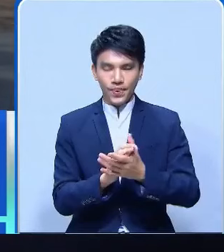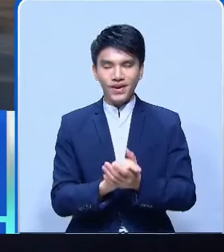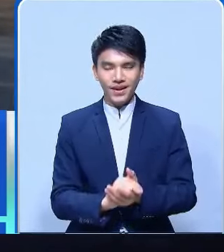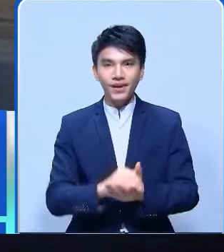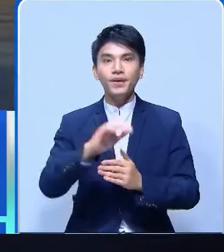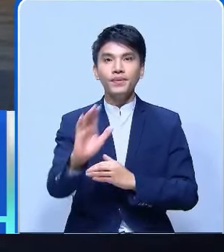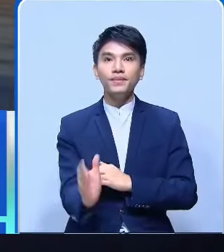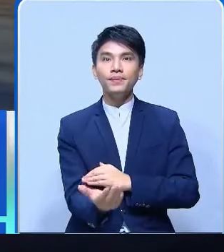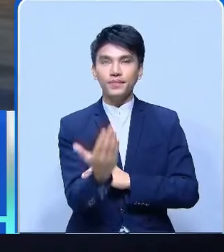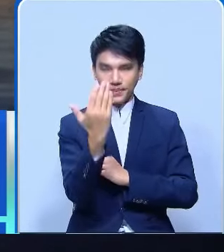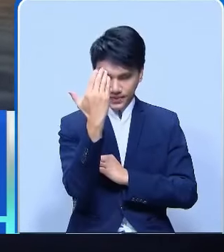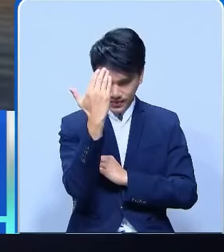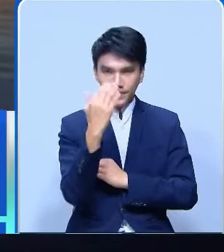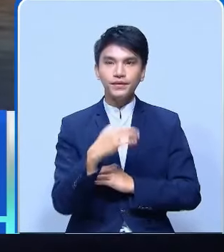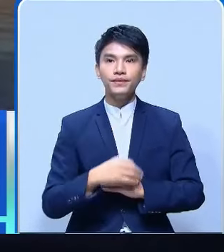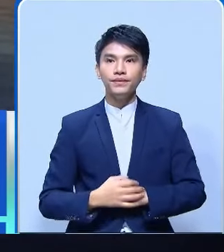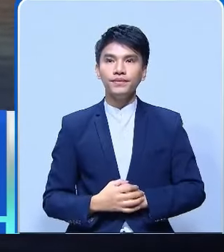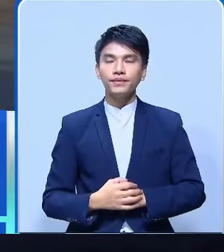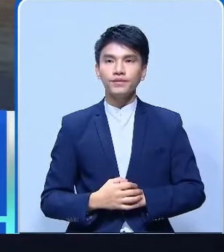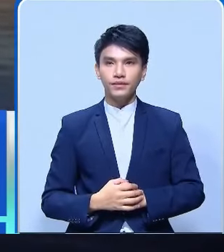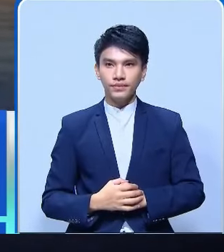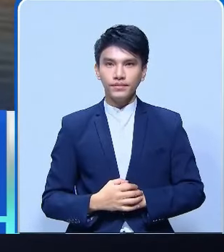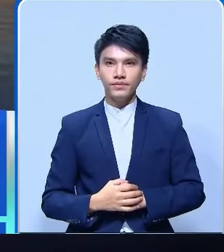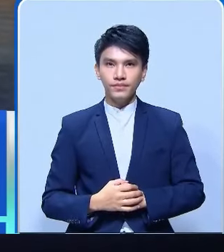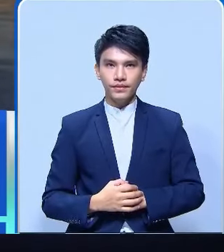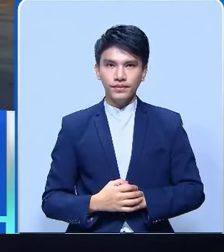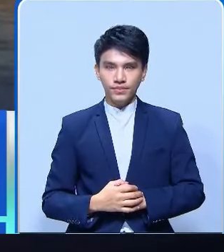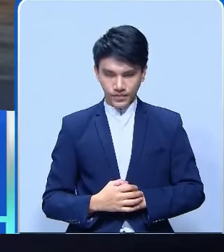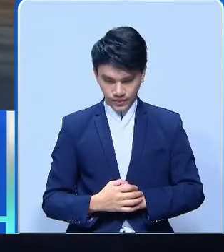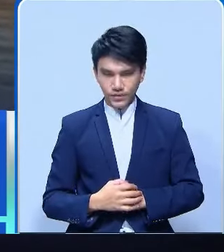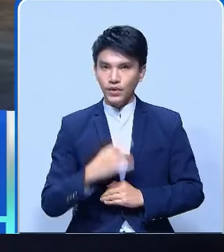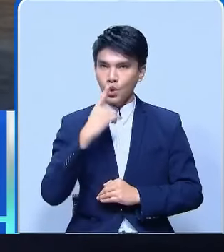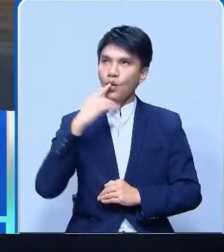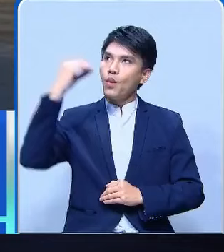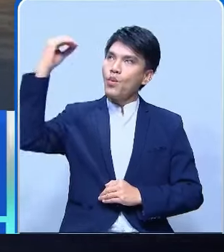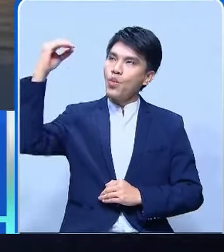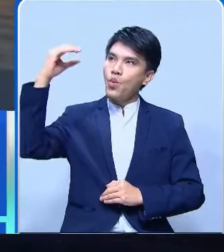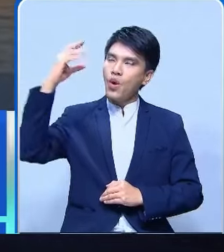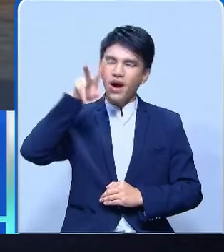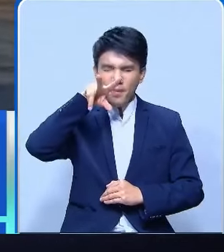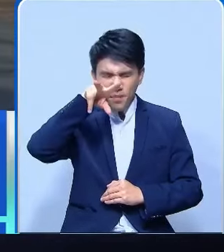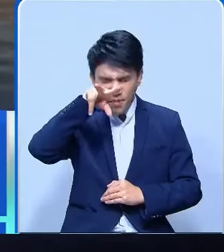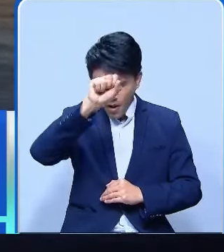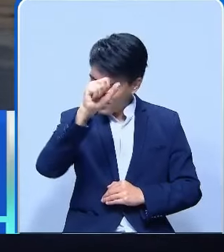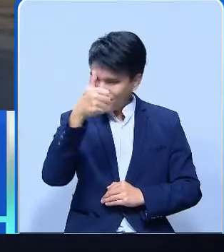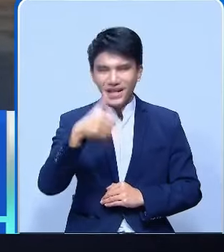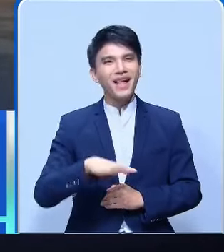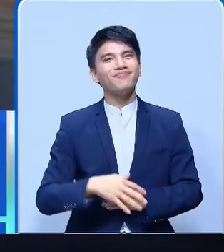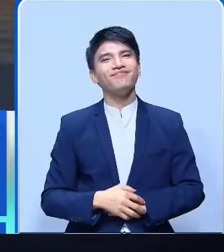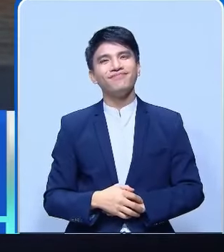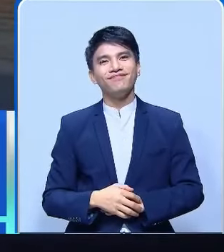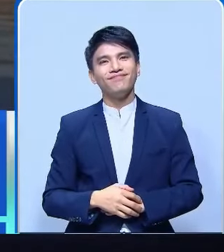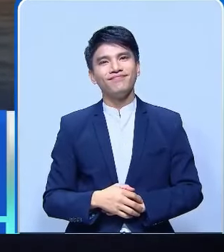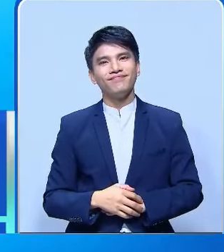งเช้าหลังจากนั้นค่ะดาวหางก็จะโคจรเข้าใกล้ดวงอาทิตย์อันนี้ก็จะไม่สามารถสังเกตได้ละ ค่ะสำหรับดาวหางนะค